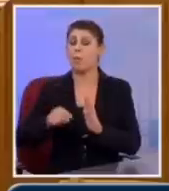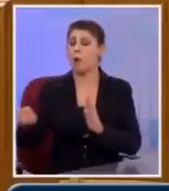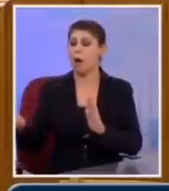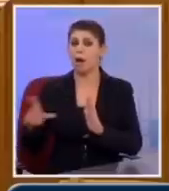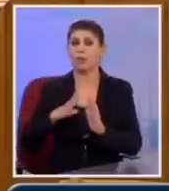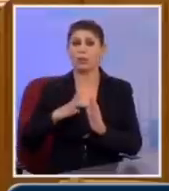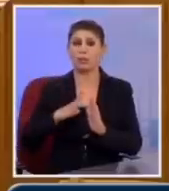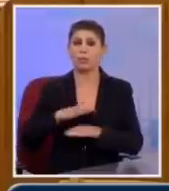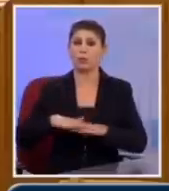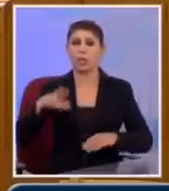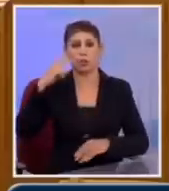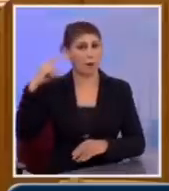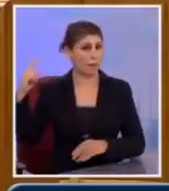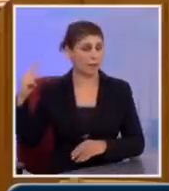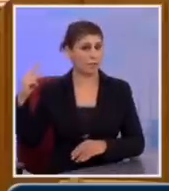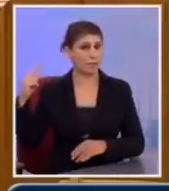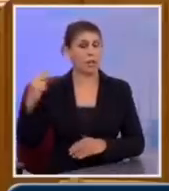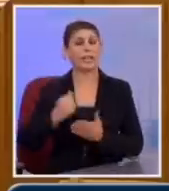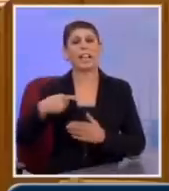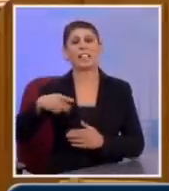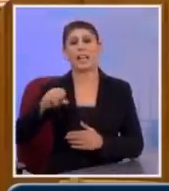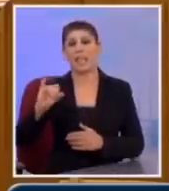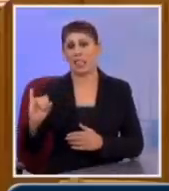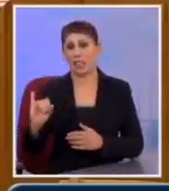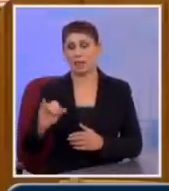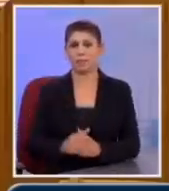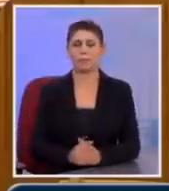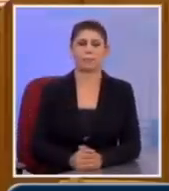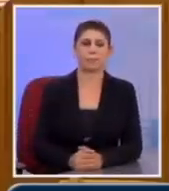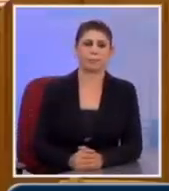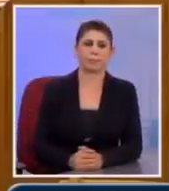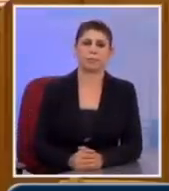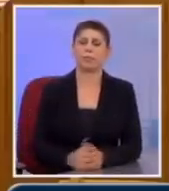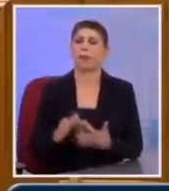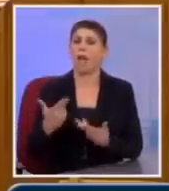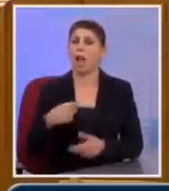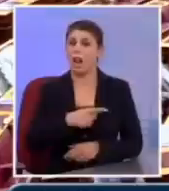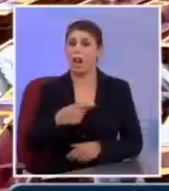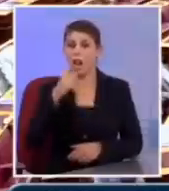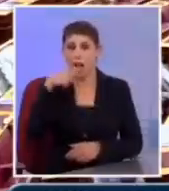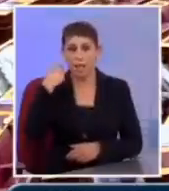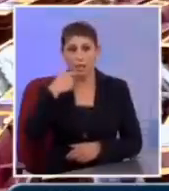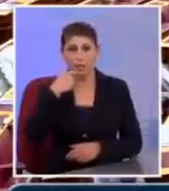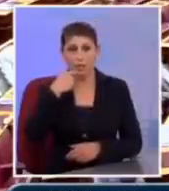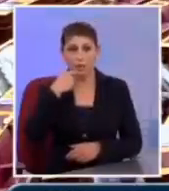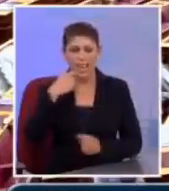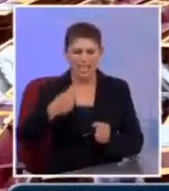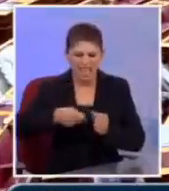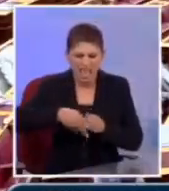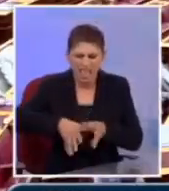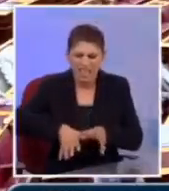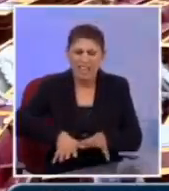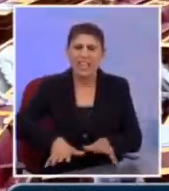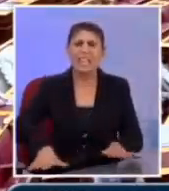τελειώνουν το πανεπιστήμιο και τα ΤΕΗ, αλλά ο γονέας είναι ριζωμένος στην ελληνική